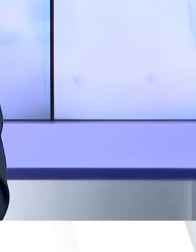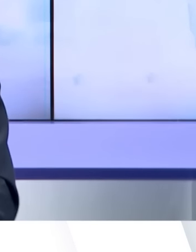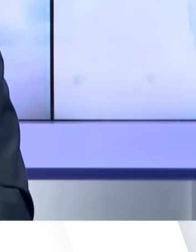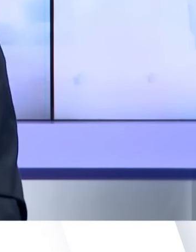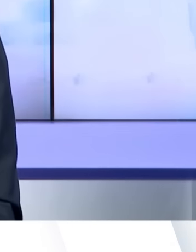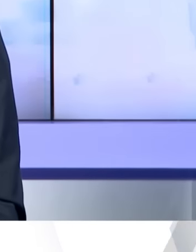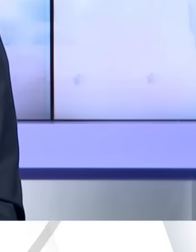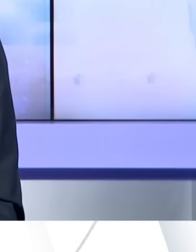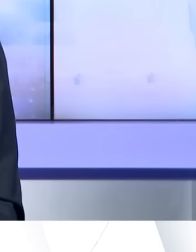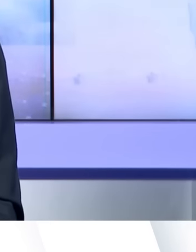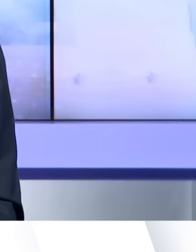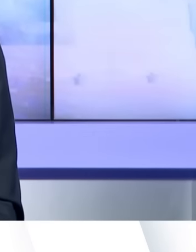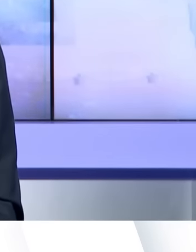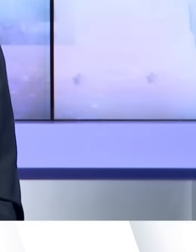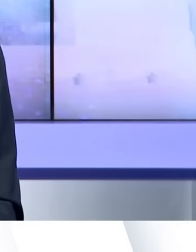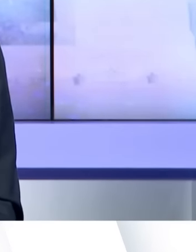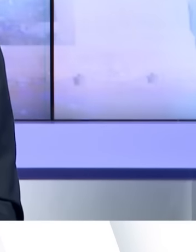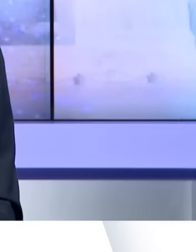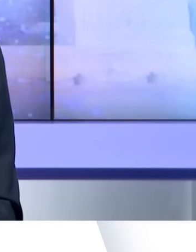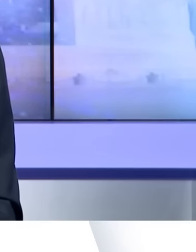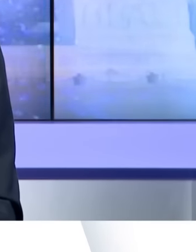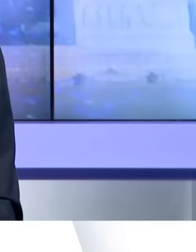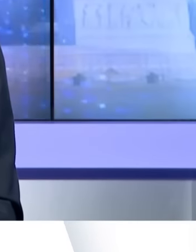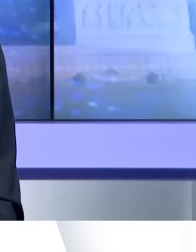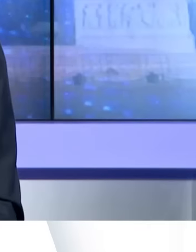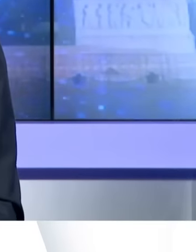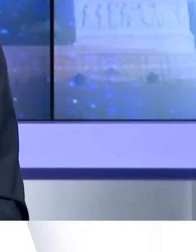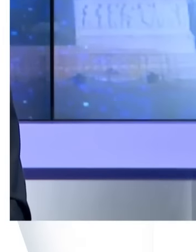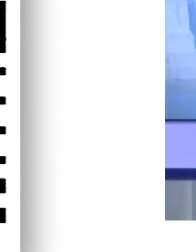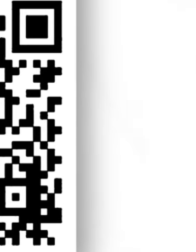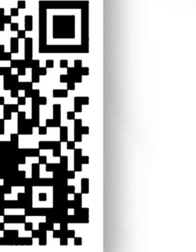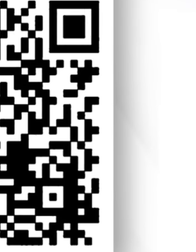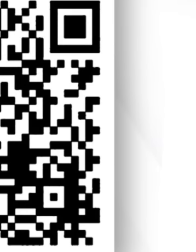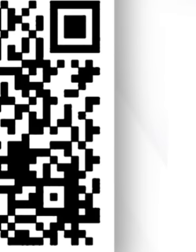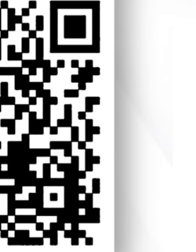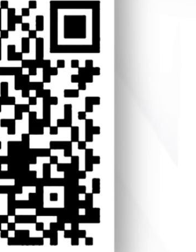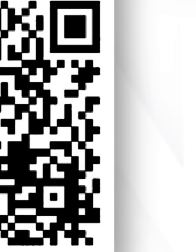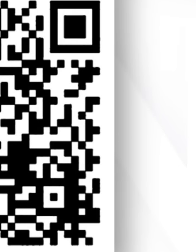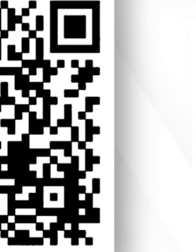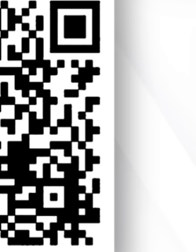และสมัครสมาชิก YouTube มติชนทีวีด้วยการสแกน QR Code ด้วยนะครับ